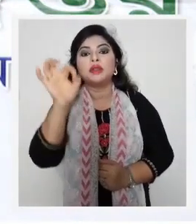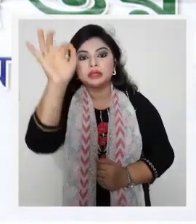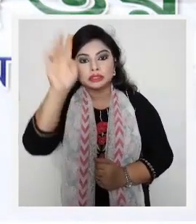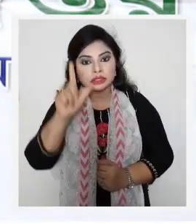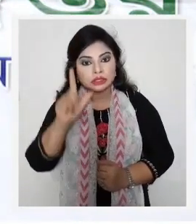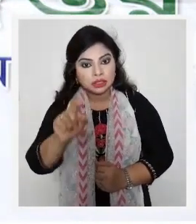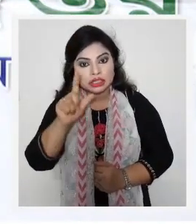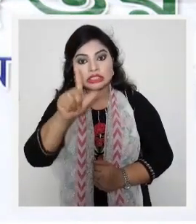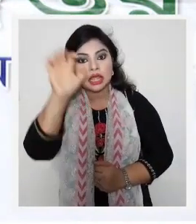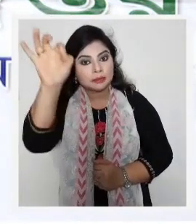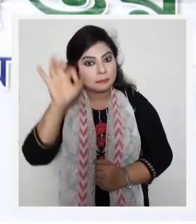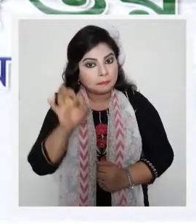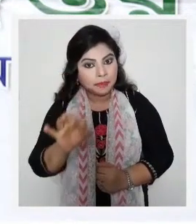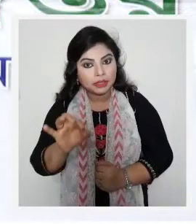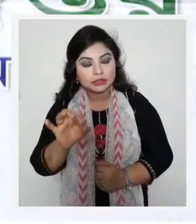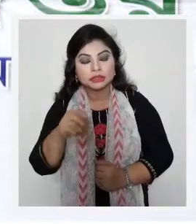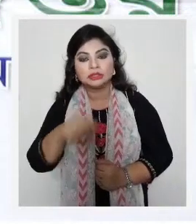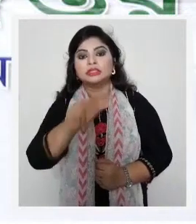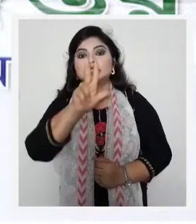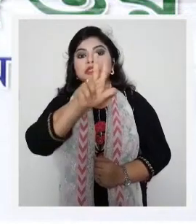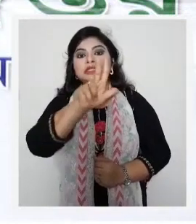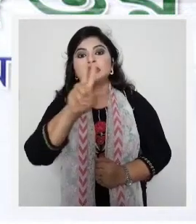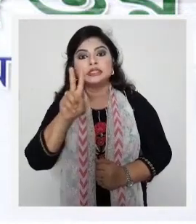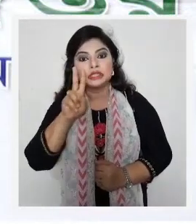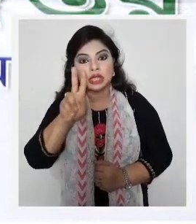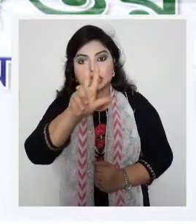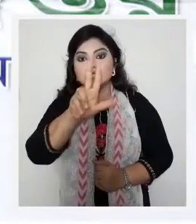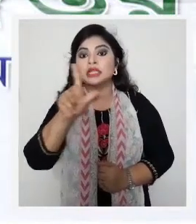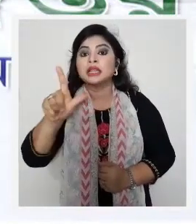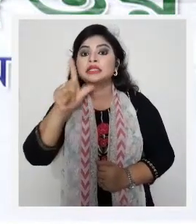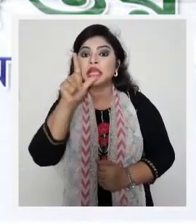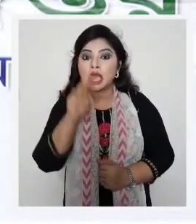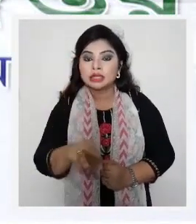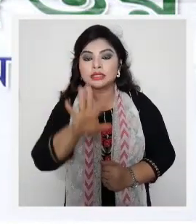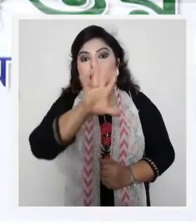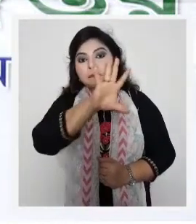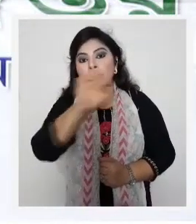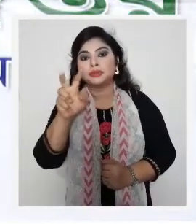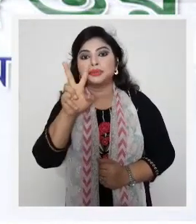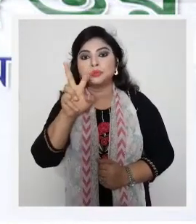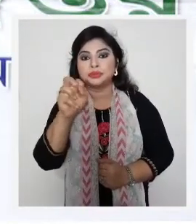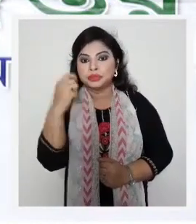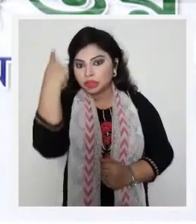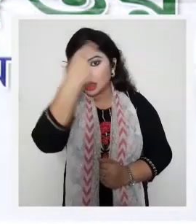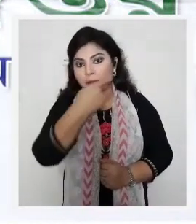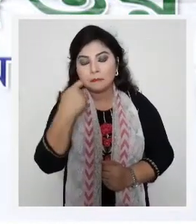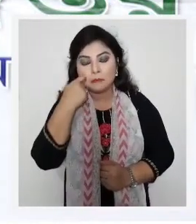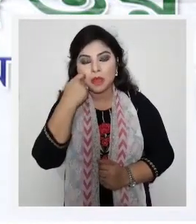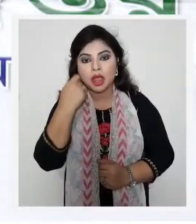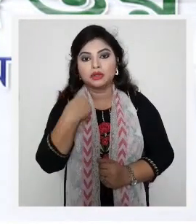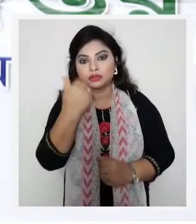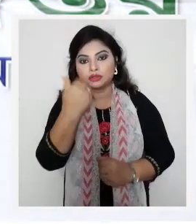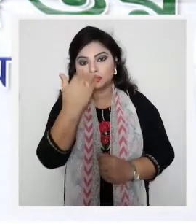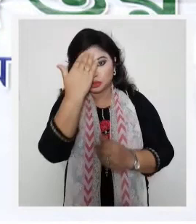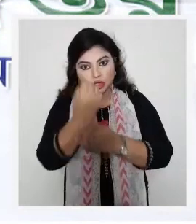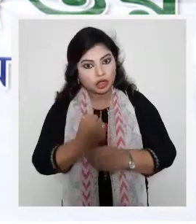3,141 জন, শনাক্তের হার 21.65%। এ পর্যন্ত শনাক্ত হয়েছেন